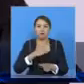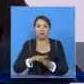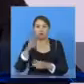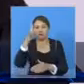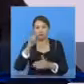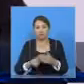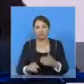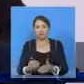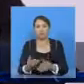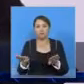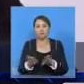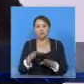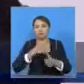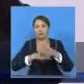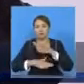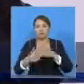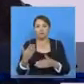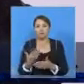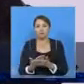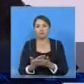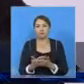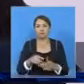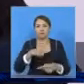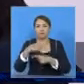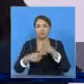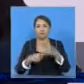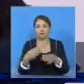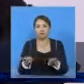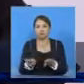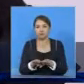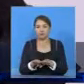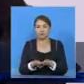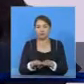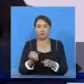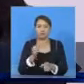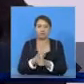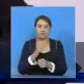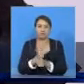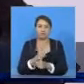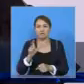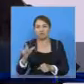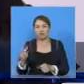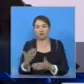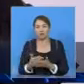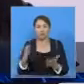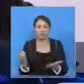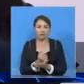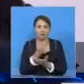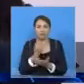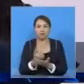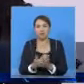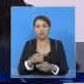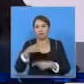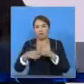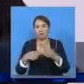толық сенімдіміз. Сондай қуаныштымыз. Болашақта да осындай игілікті істер ел азаматтарының бойынан табылып,